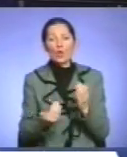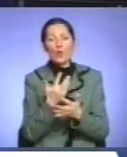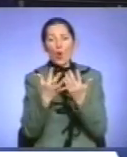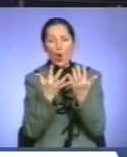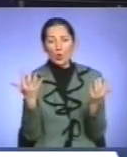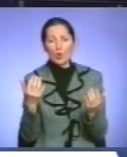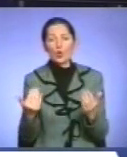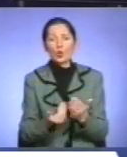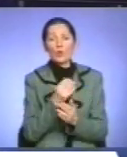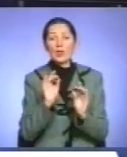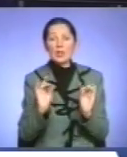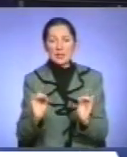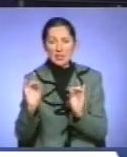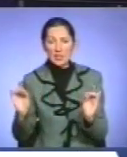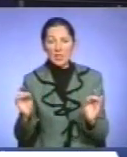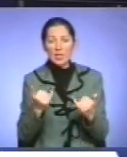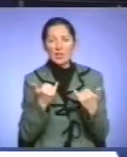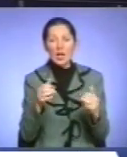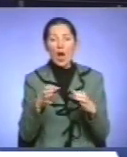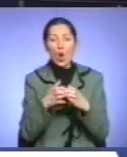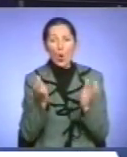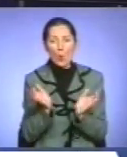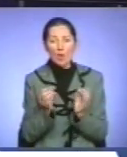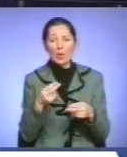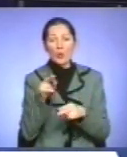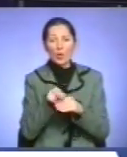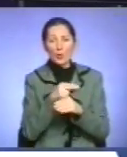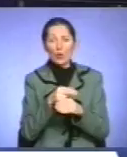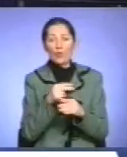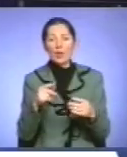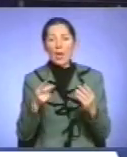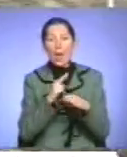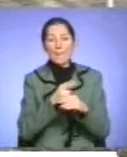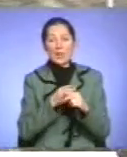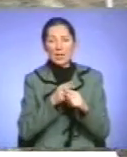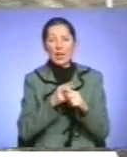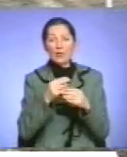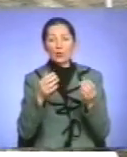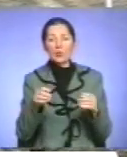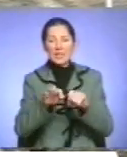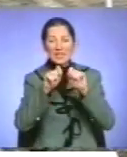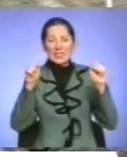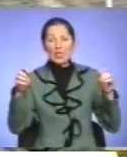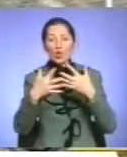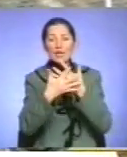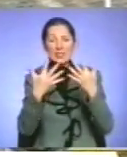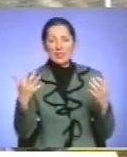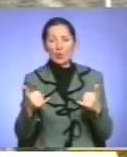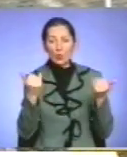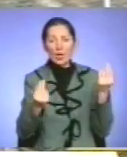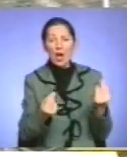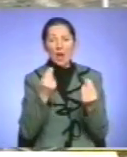команд, пофарбували металеві конструкції, натягнули сітку для гри у волейбол. Перша стартова акція в рамках соціальних